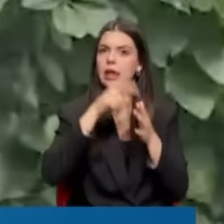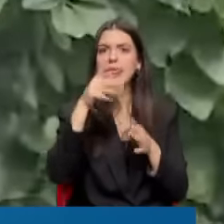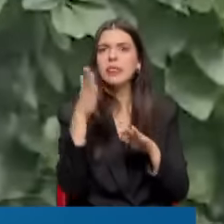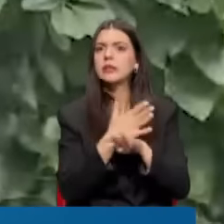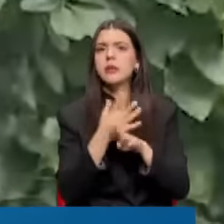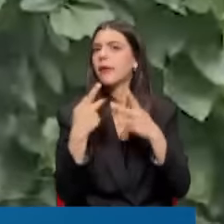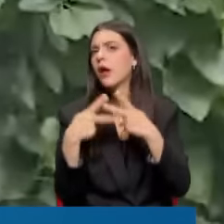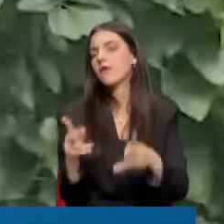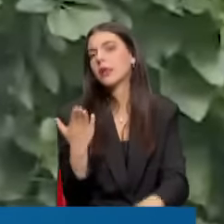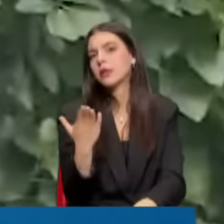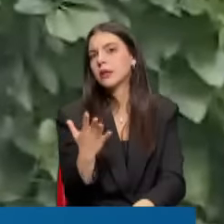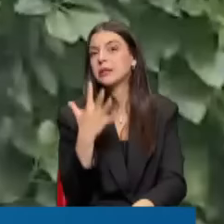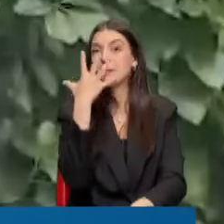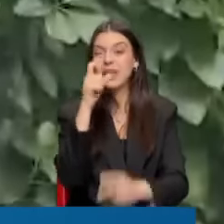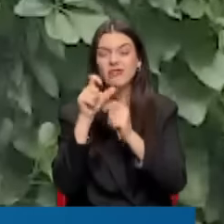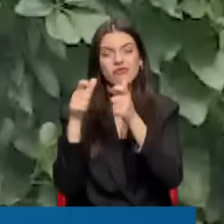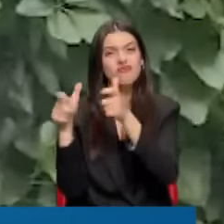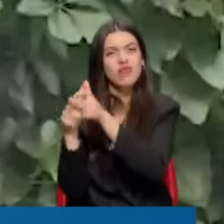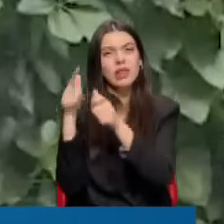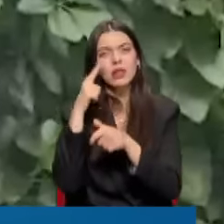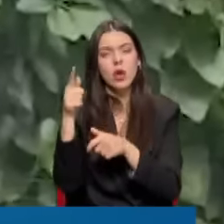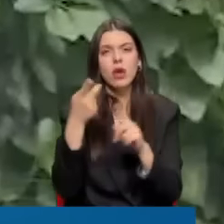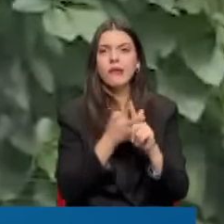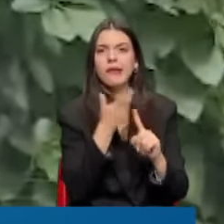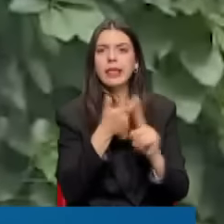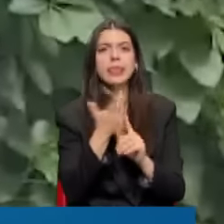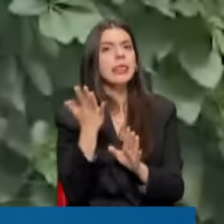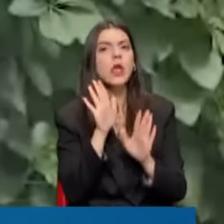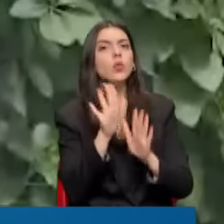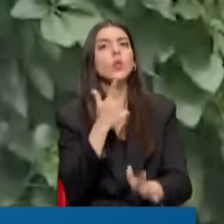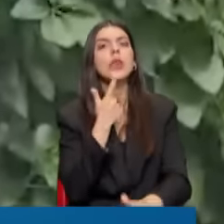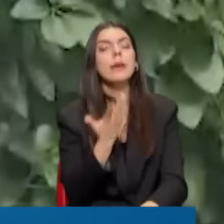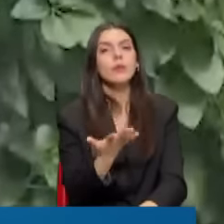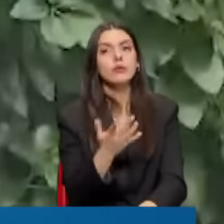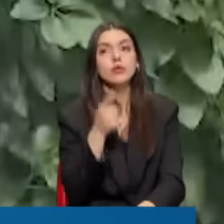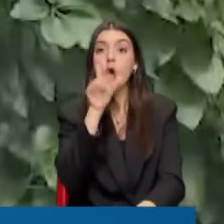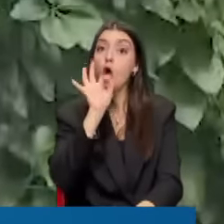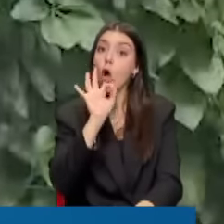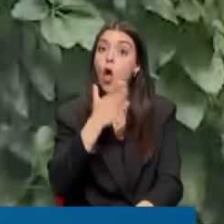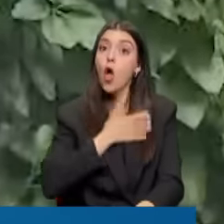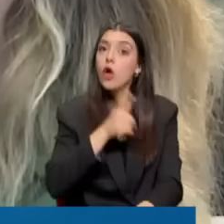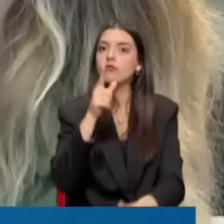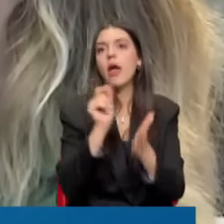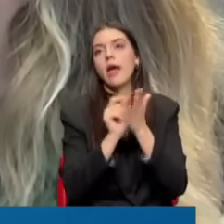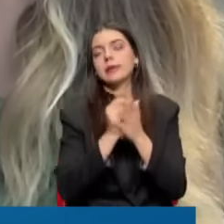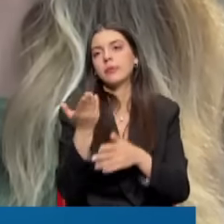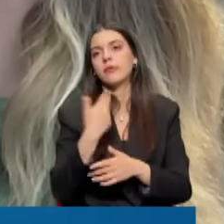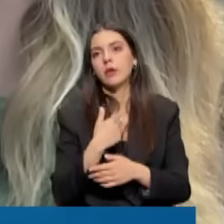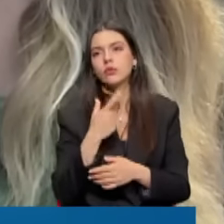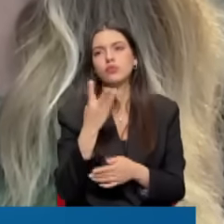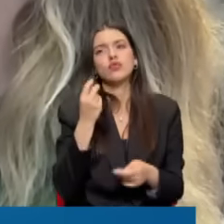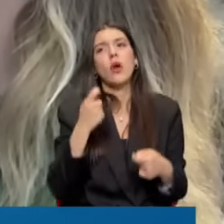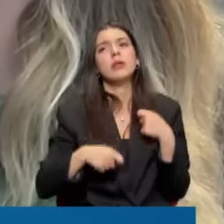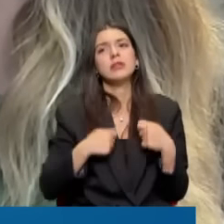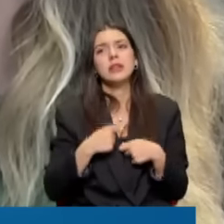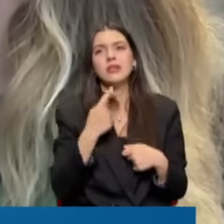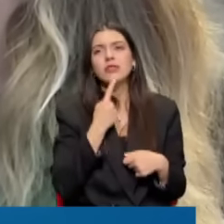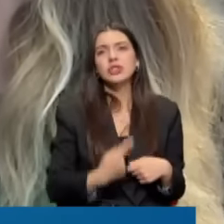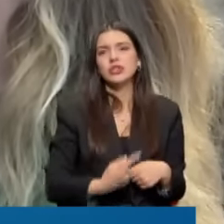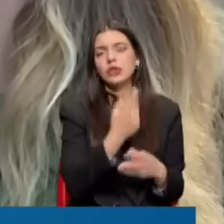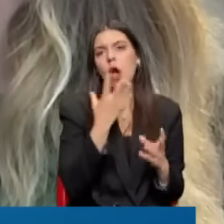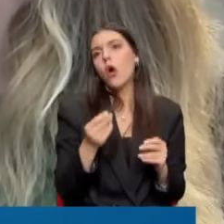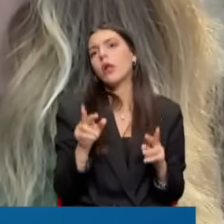affettiniz beşli çetenin soygununa niçin dur demiyorsunuz önce onun hesabını verin çok saçma yani ispiyon